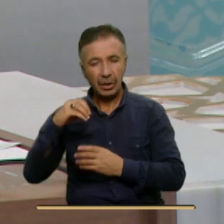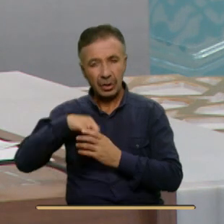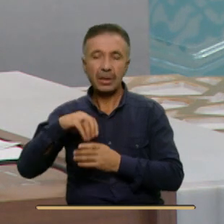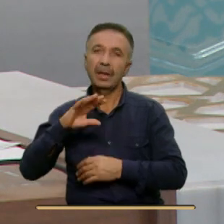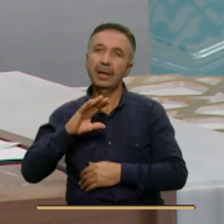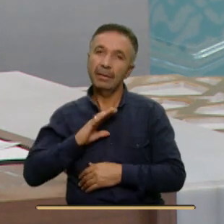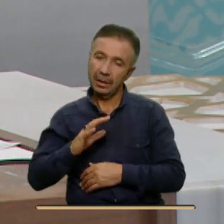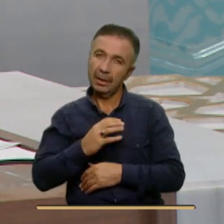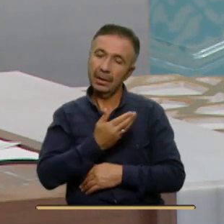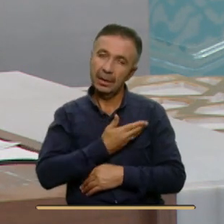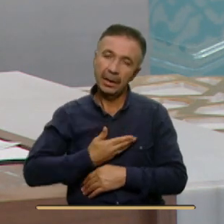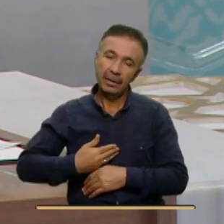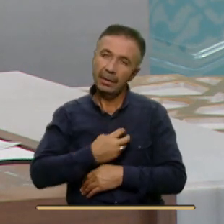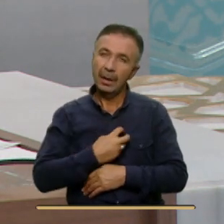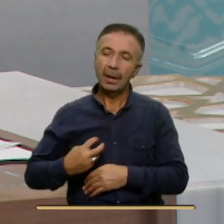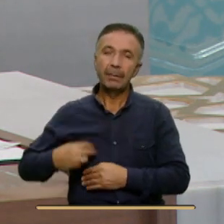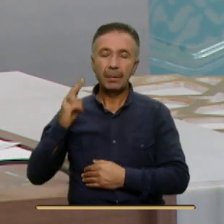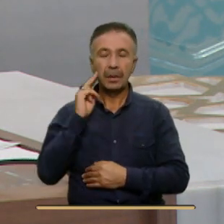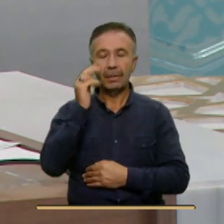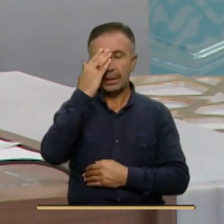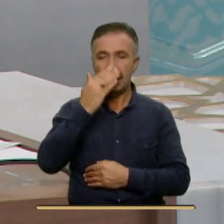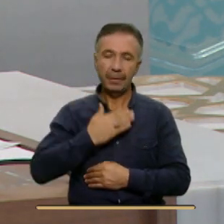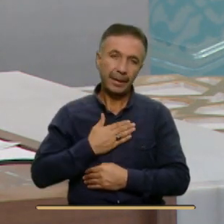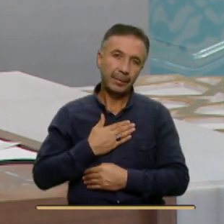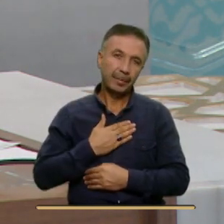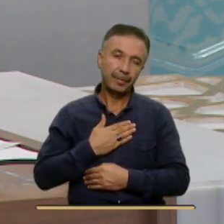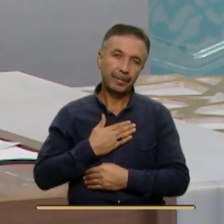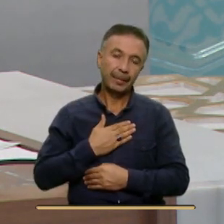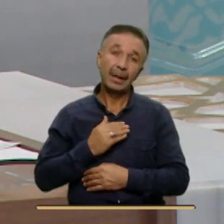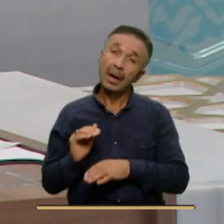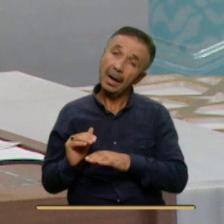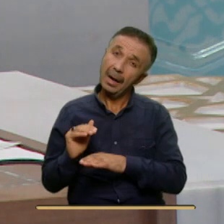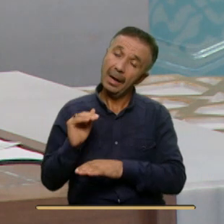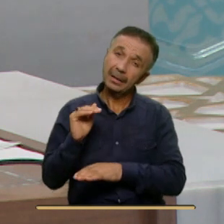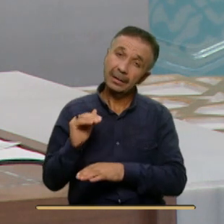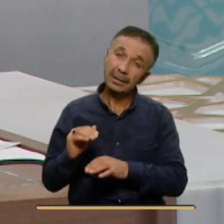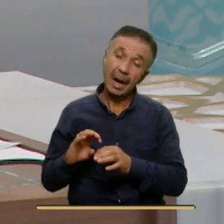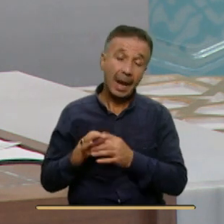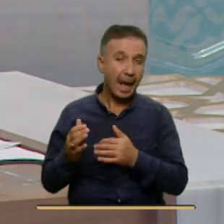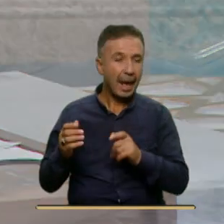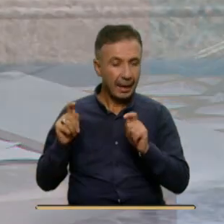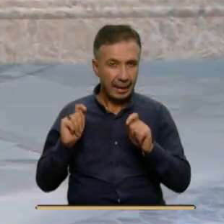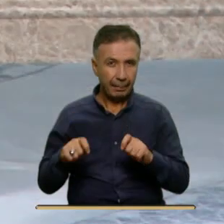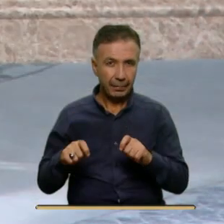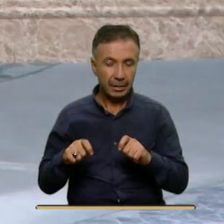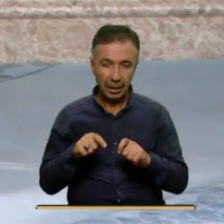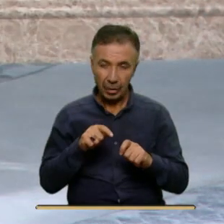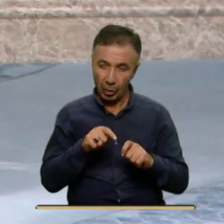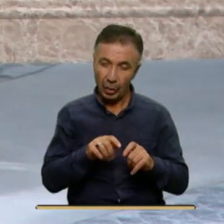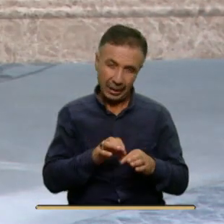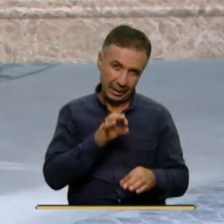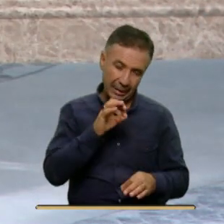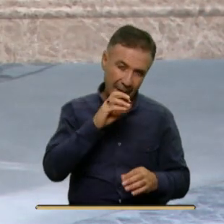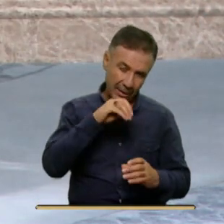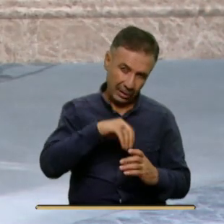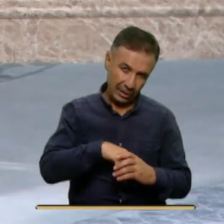Sevgili Peygamberimiz Aleyhisselatü Vesselam Efendimiz hayatına neyi tatbik etmişse o insan içindir,